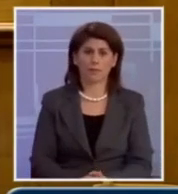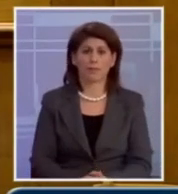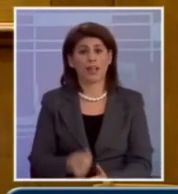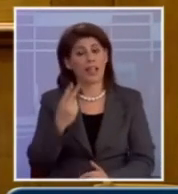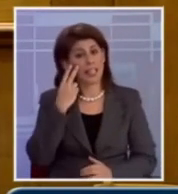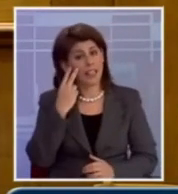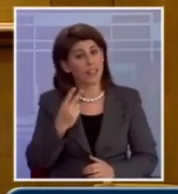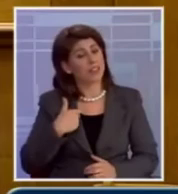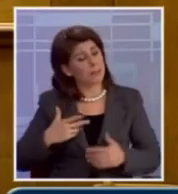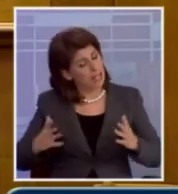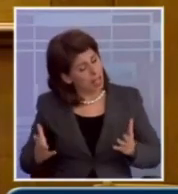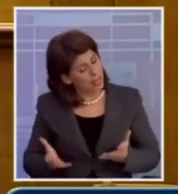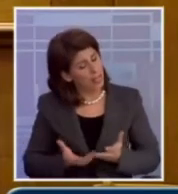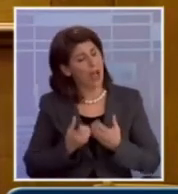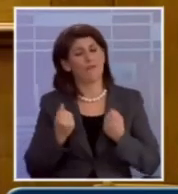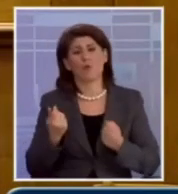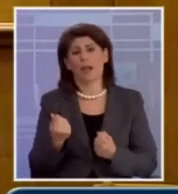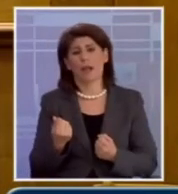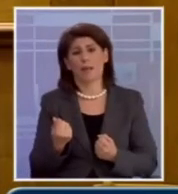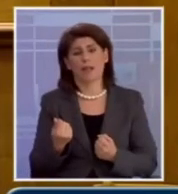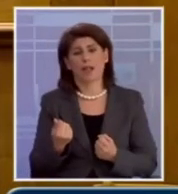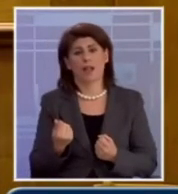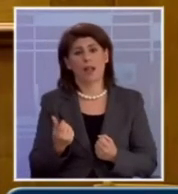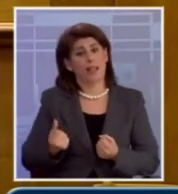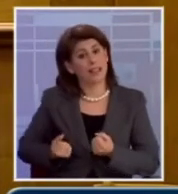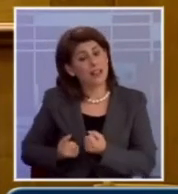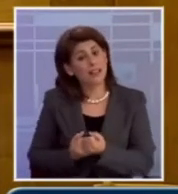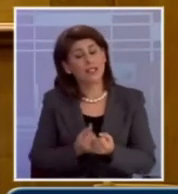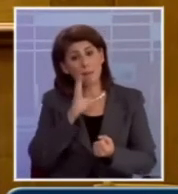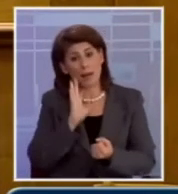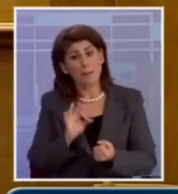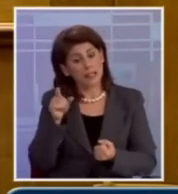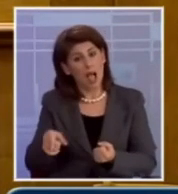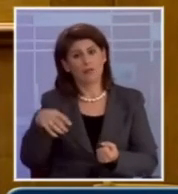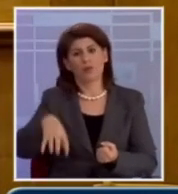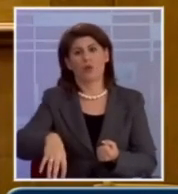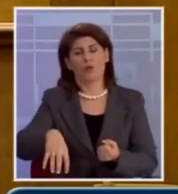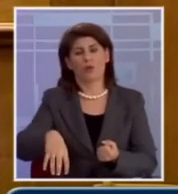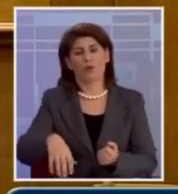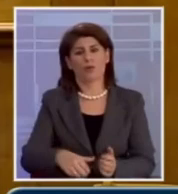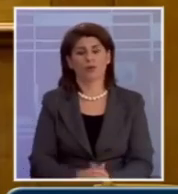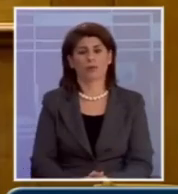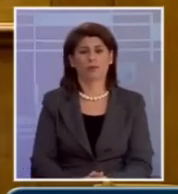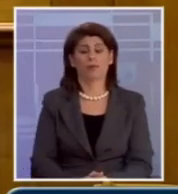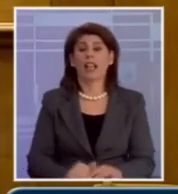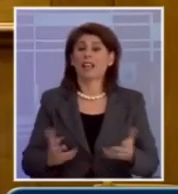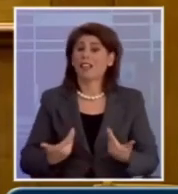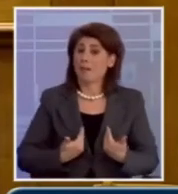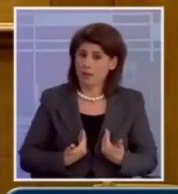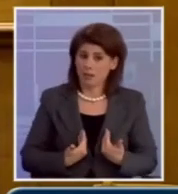θα δείτε ότι θα βρούμε χρήματα για να στηρίξουμε πραγματικά αυτόν τον χώρο. Γιατί